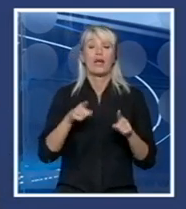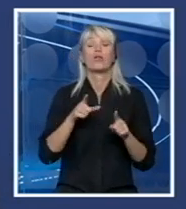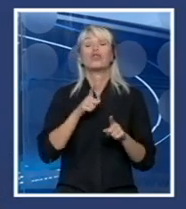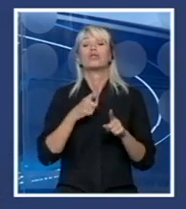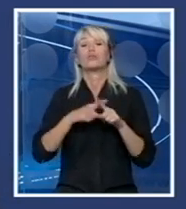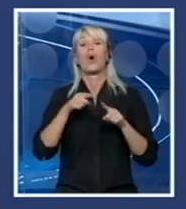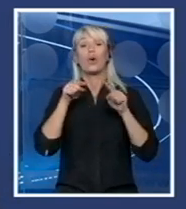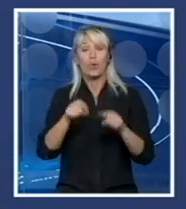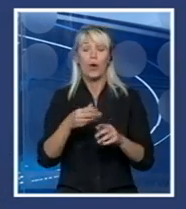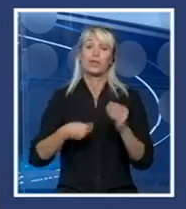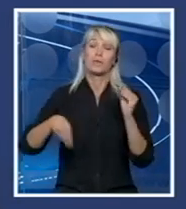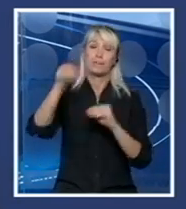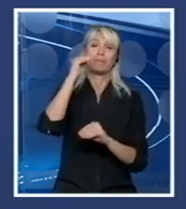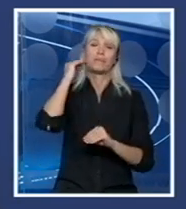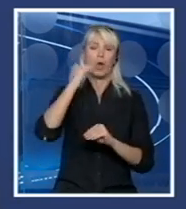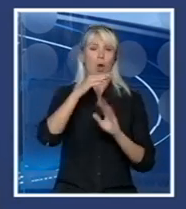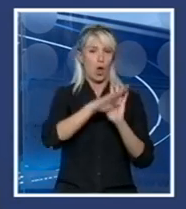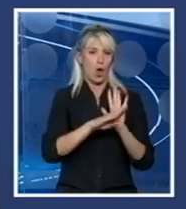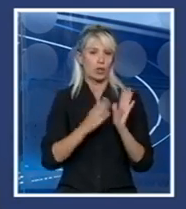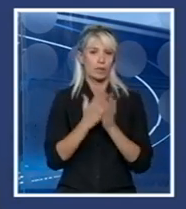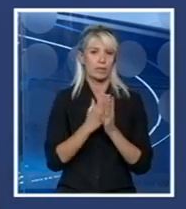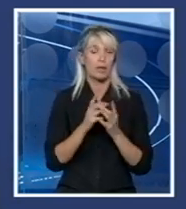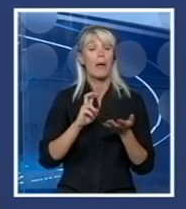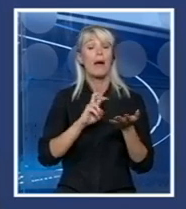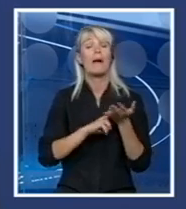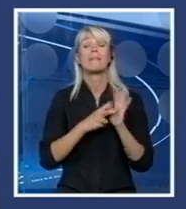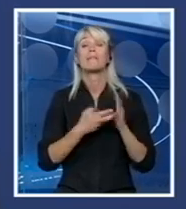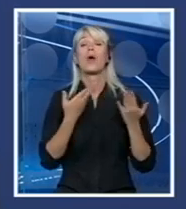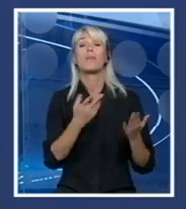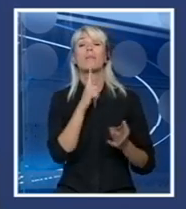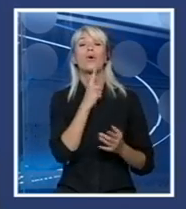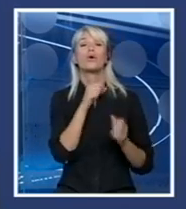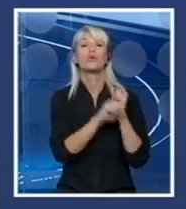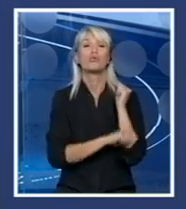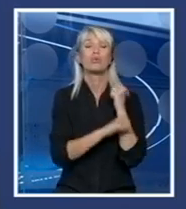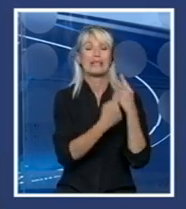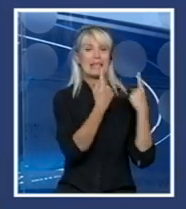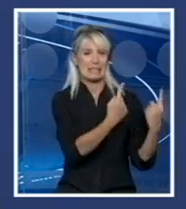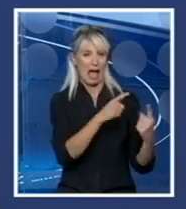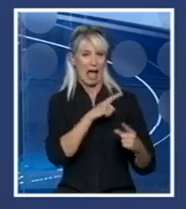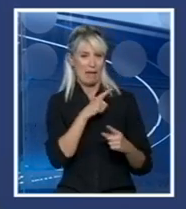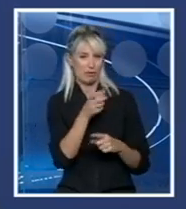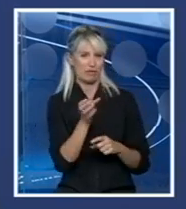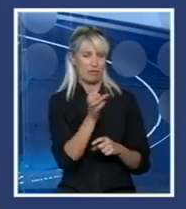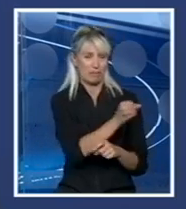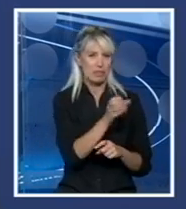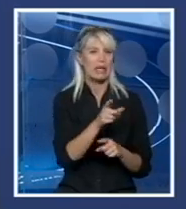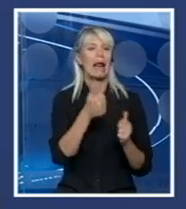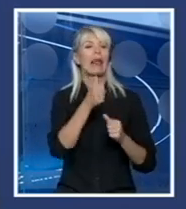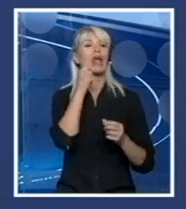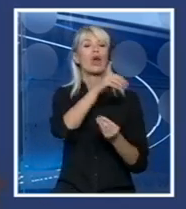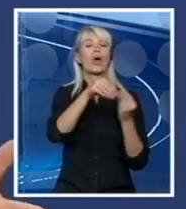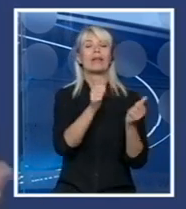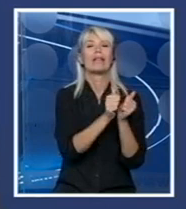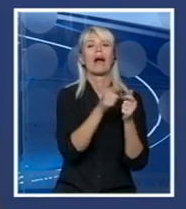pojačati. Problem su više studenti koji žive kod roditelja, kod sami žive i tako dalje, ali oni imaju veću slobodu da više izlaze i da se druže i